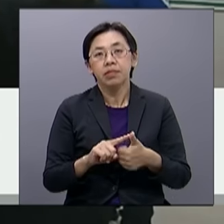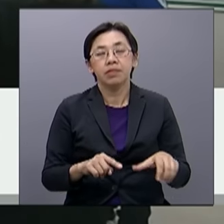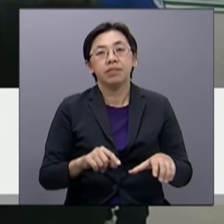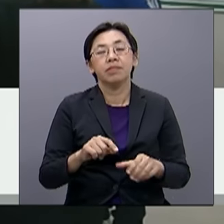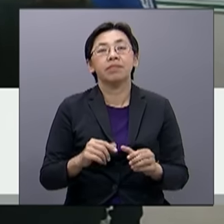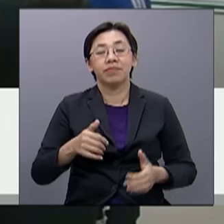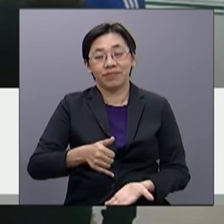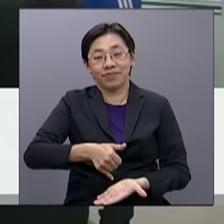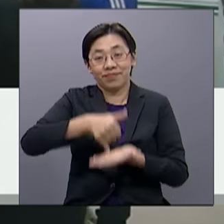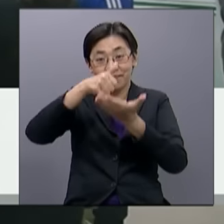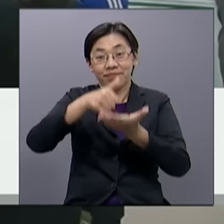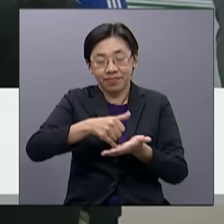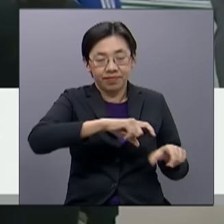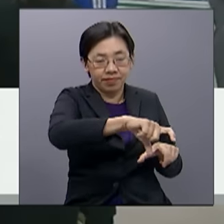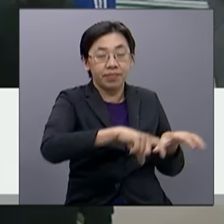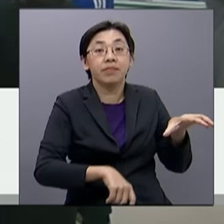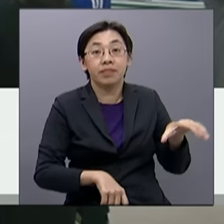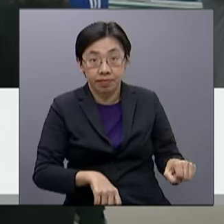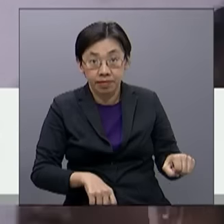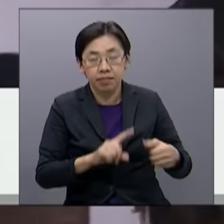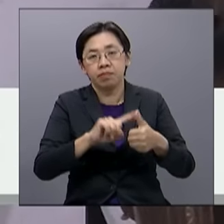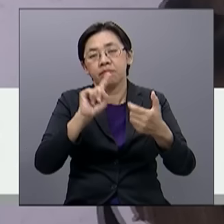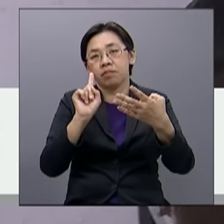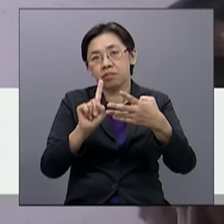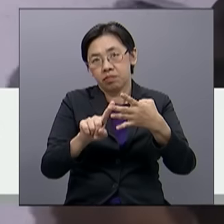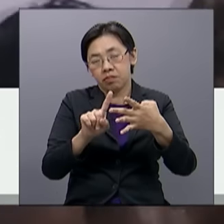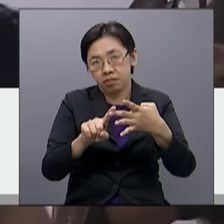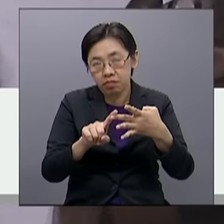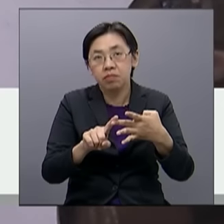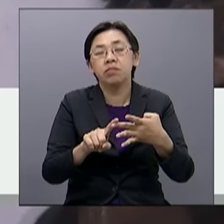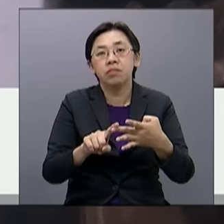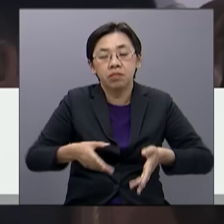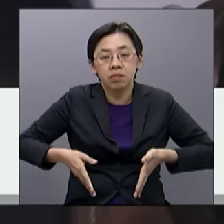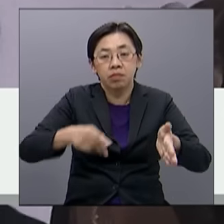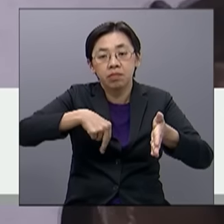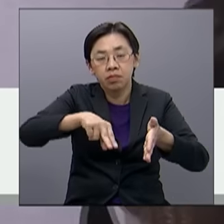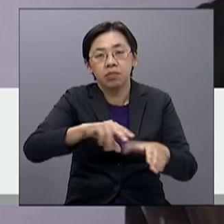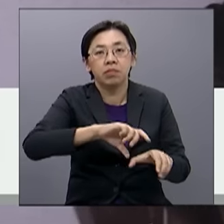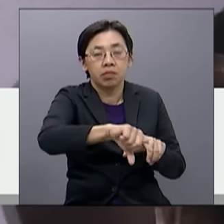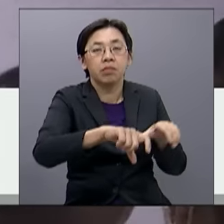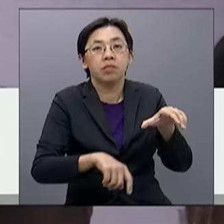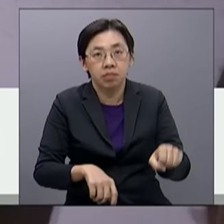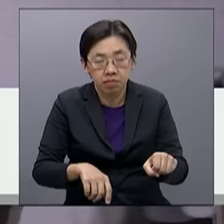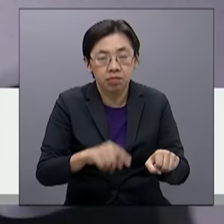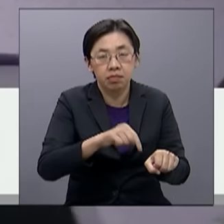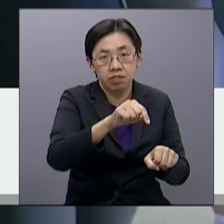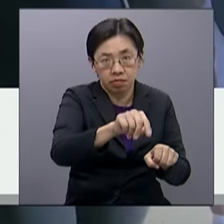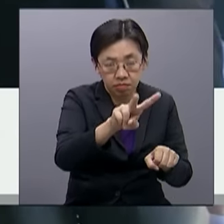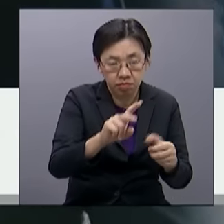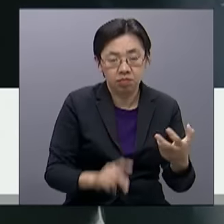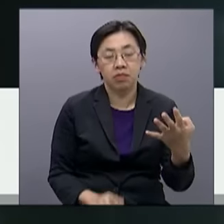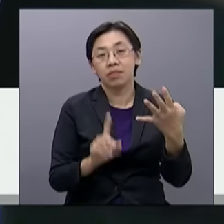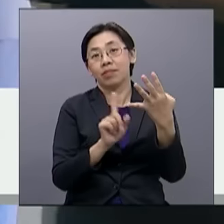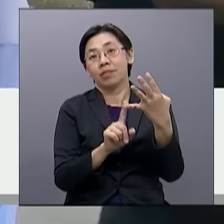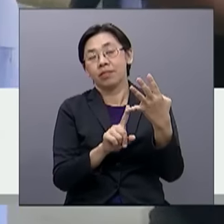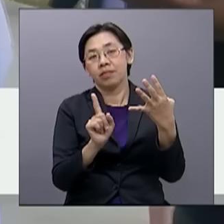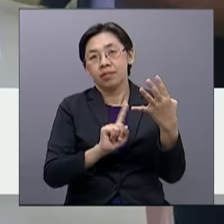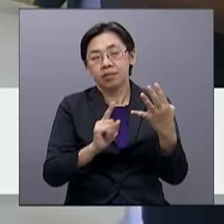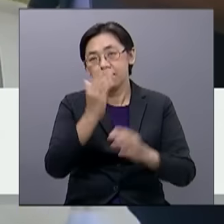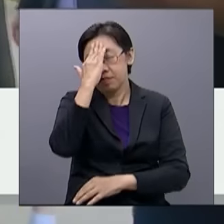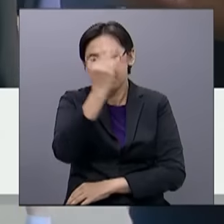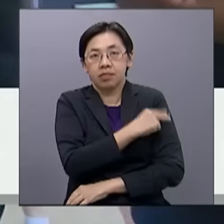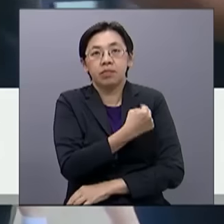ต์ตัวที่ขึ้นไปก่อเหตุแล้วก็ยังมีราวเดินระหว่างทางหลบหนีอีก2จุดและจุดสุดท้ายจุดที่4ก็คือบริเวณหน้าโรงพยาบ